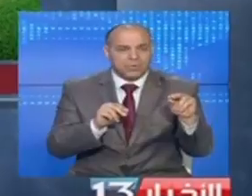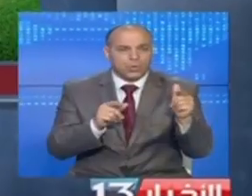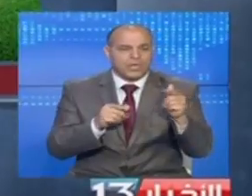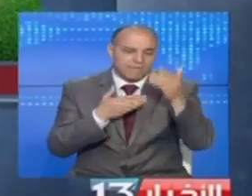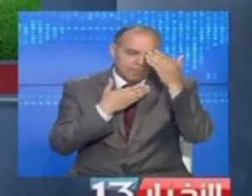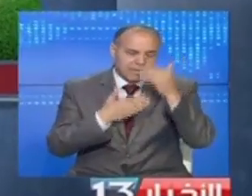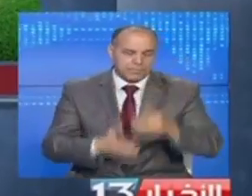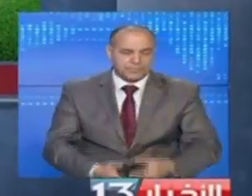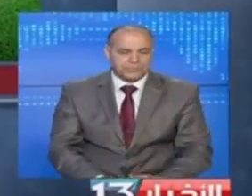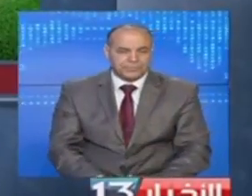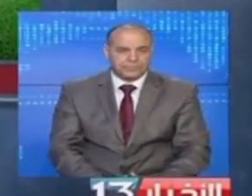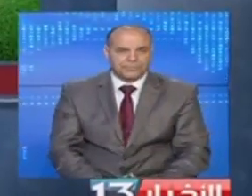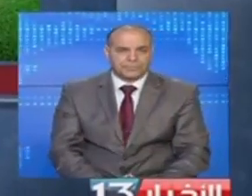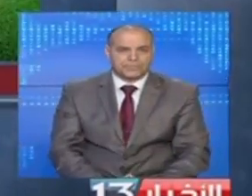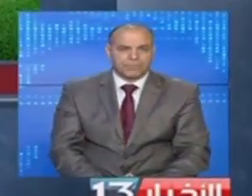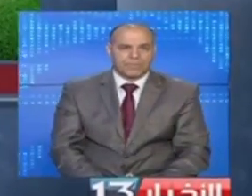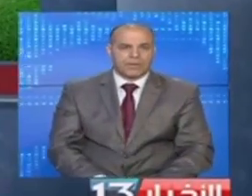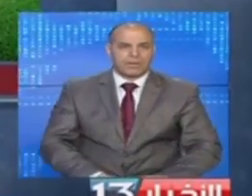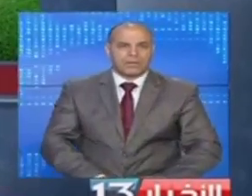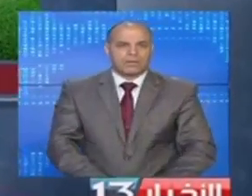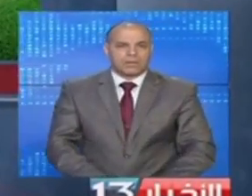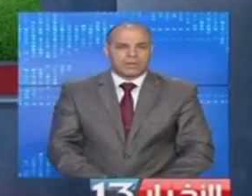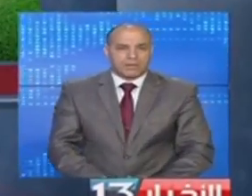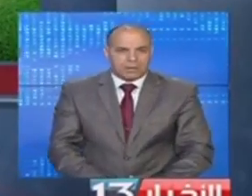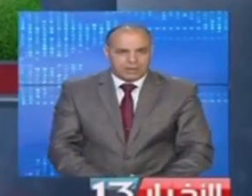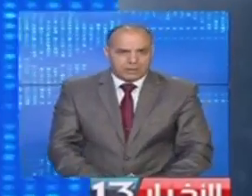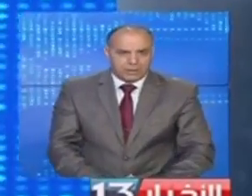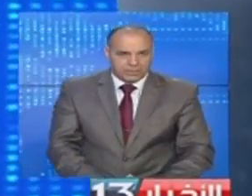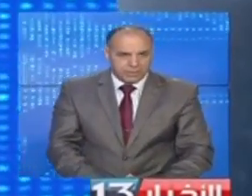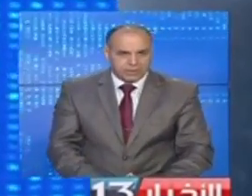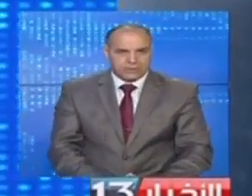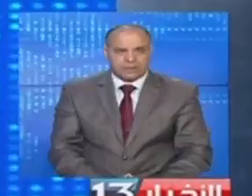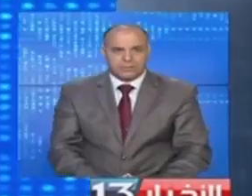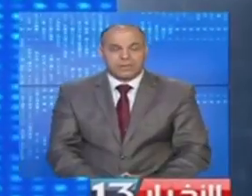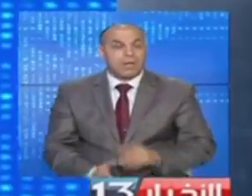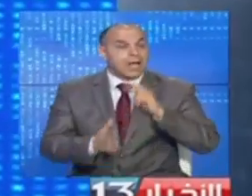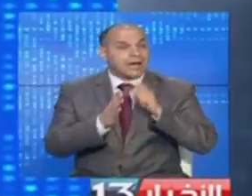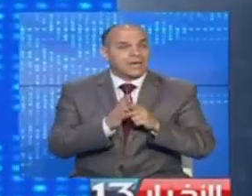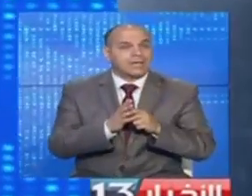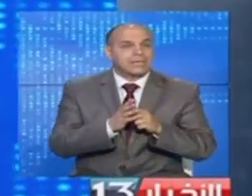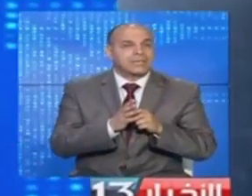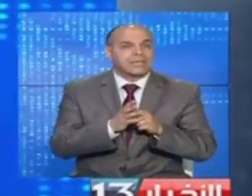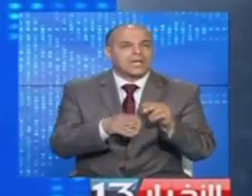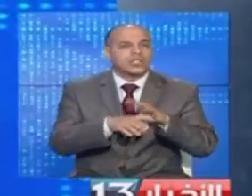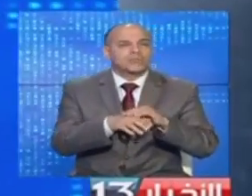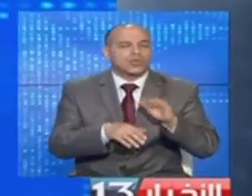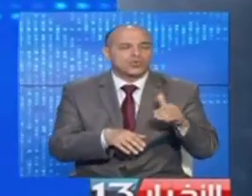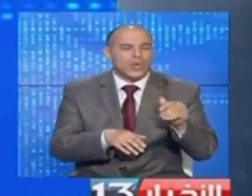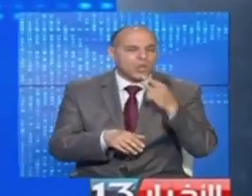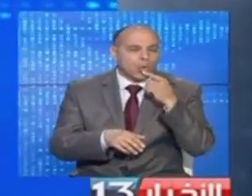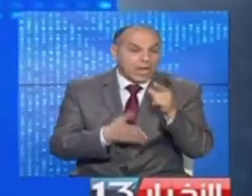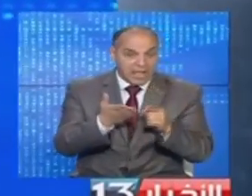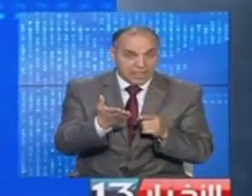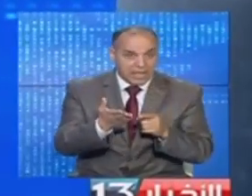في المغرب. قرر النجم السويدي زلاتان